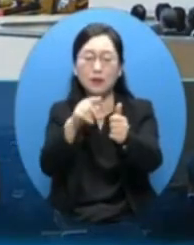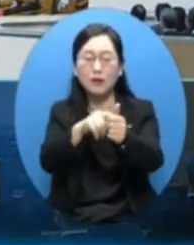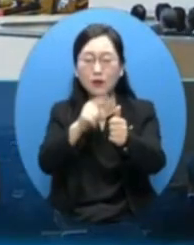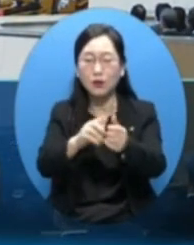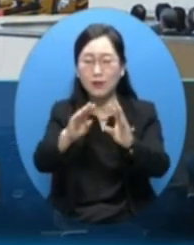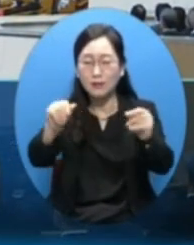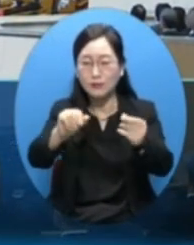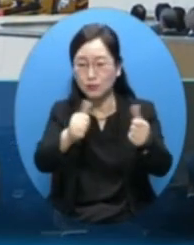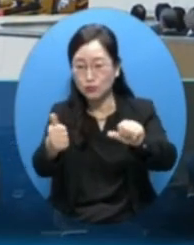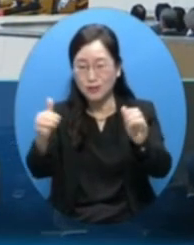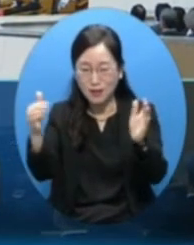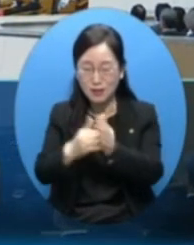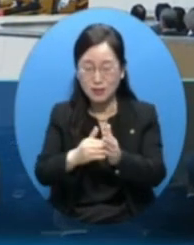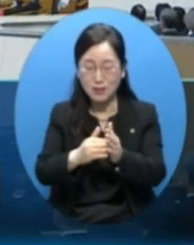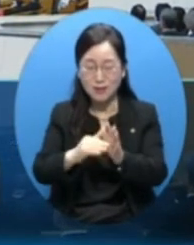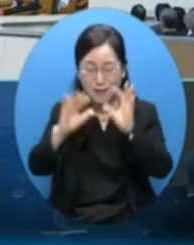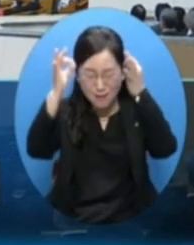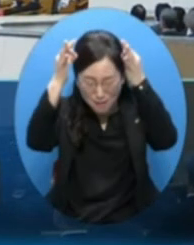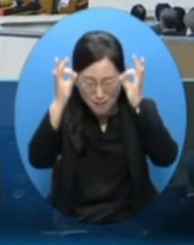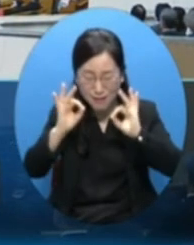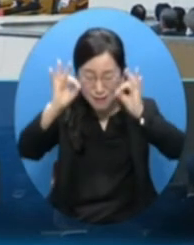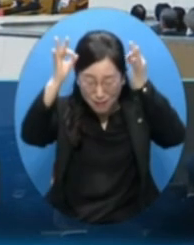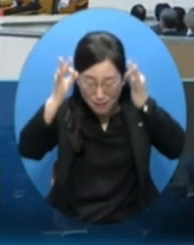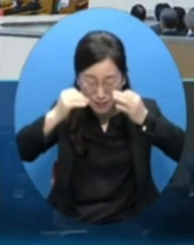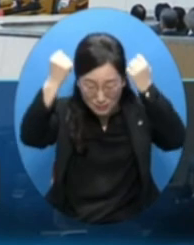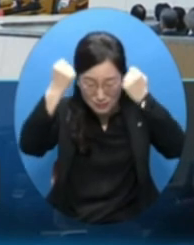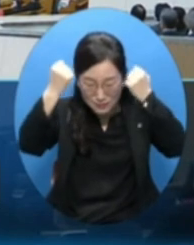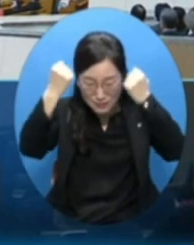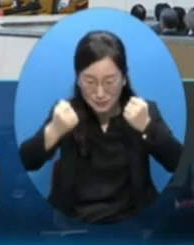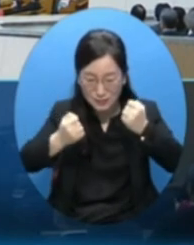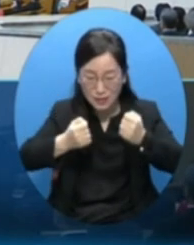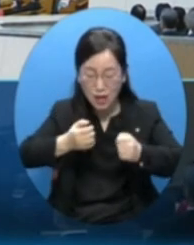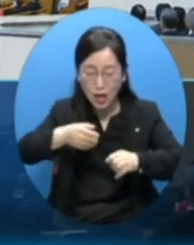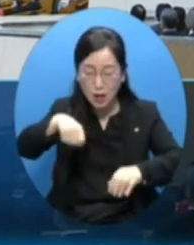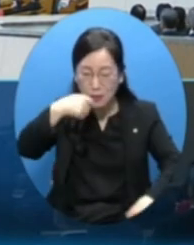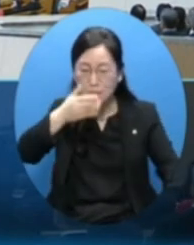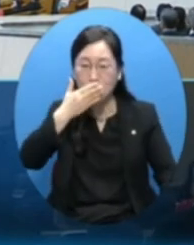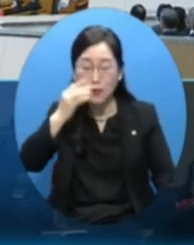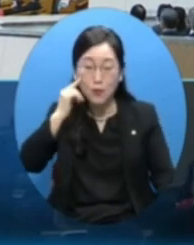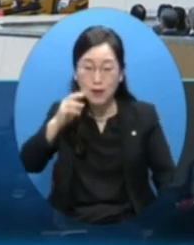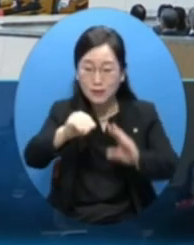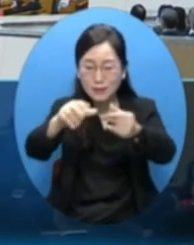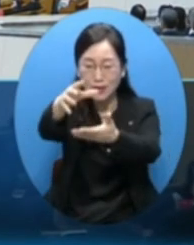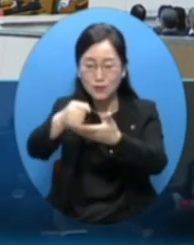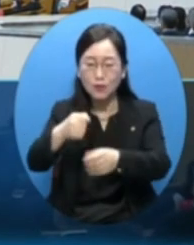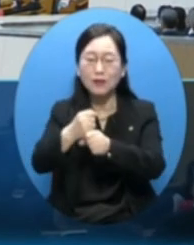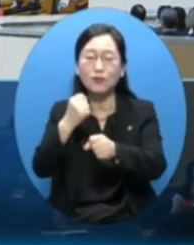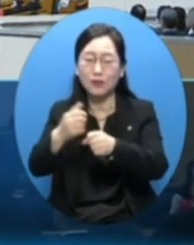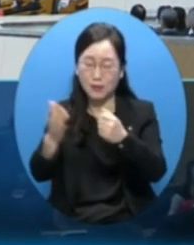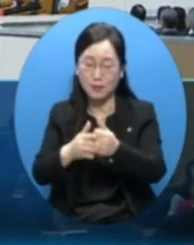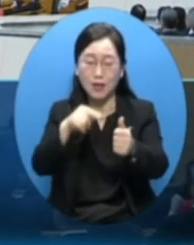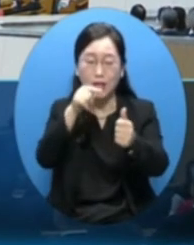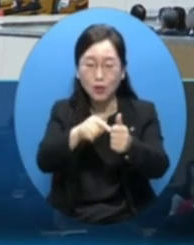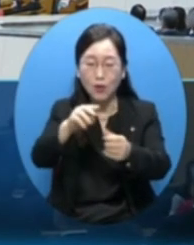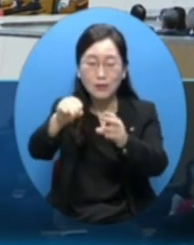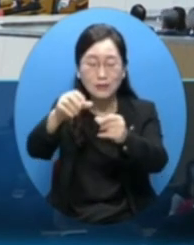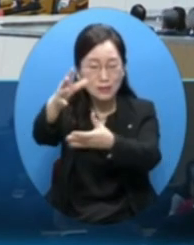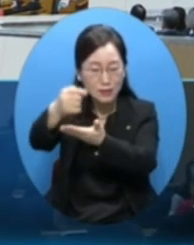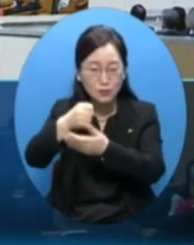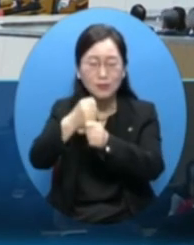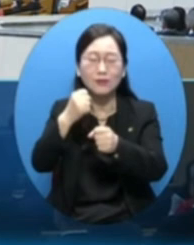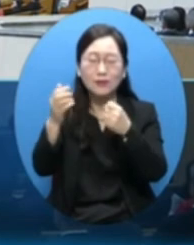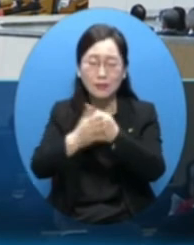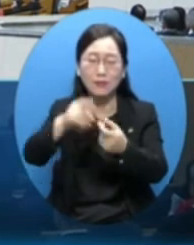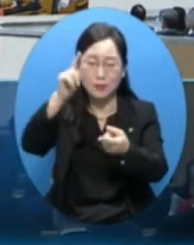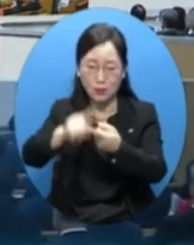돌아갈 때까지 얼굴에 땀을 흘려야 먹을 것을 먹으리니 내가 그것에서 취함을 입었음이라. 너는 흙이니 흙으로 돌아갈 것이나